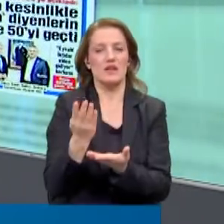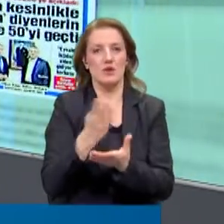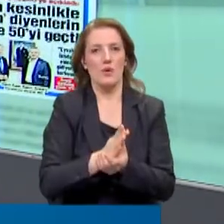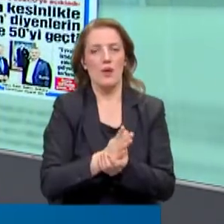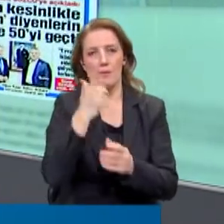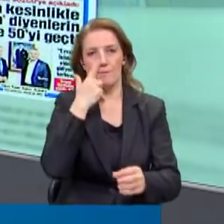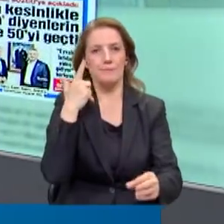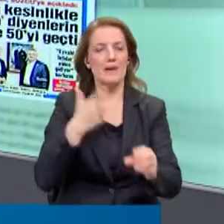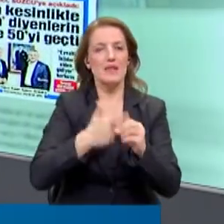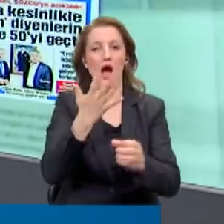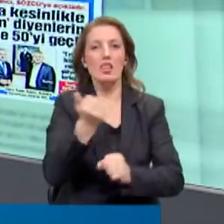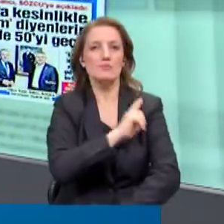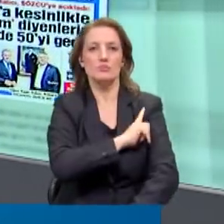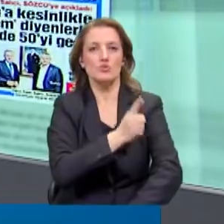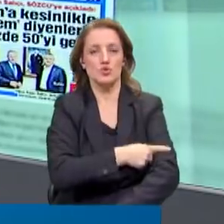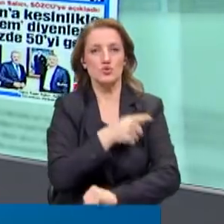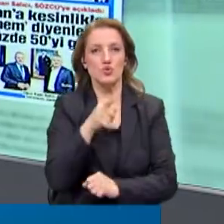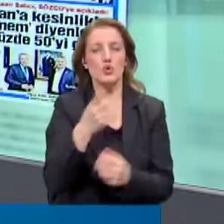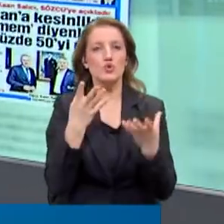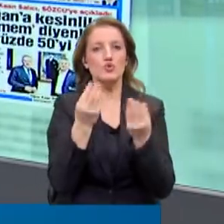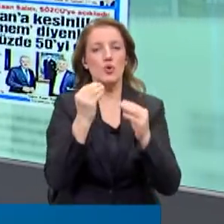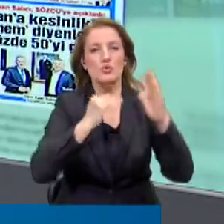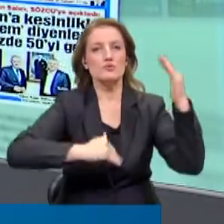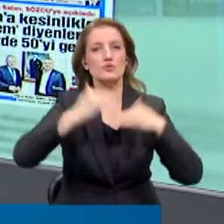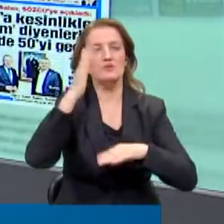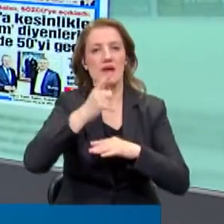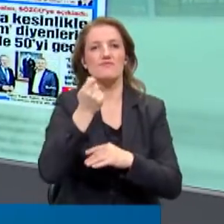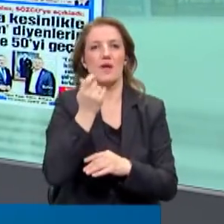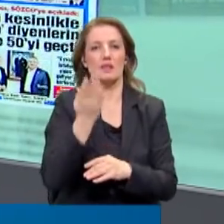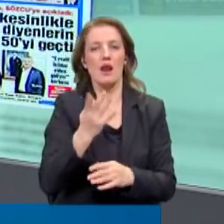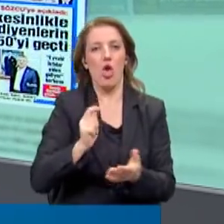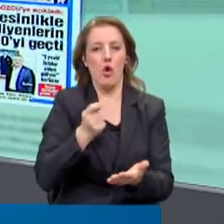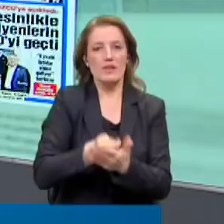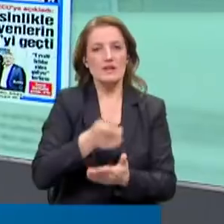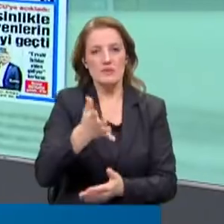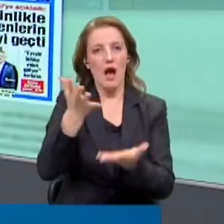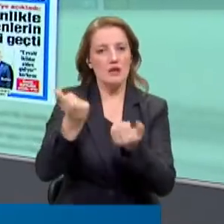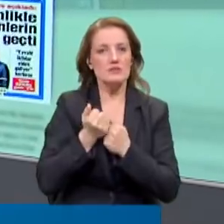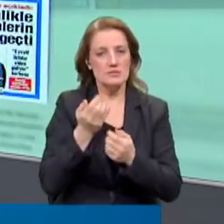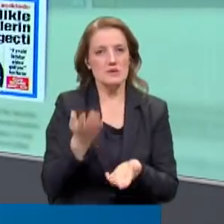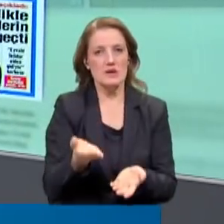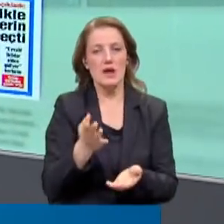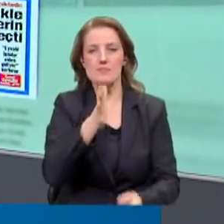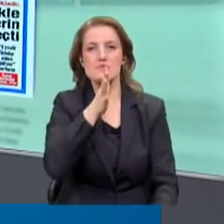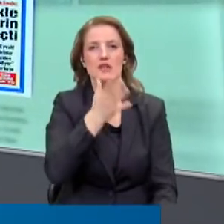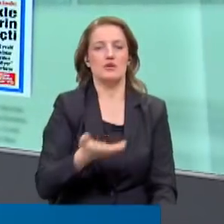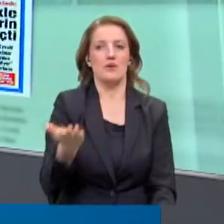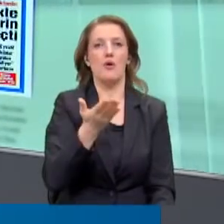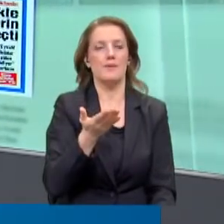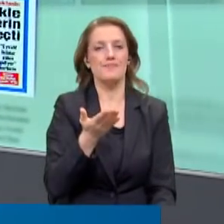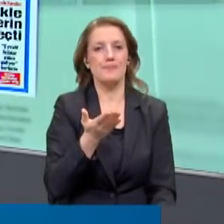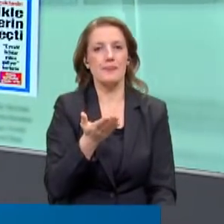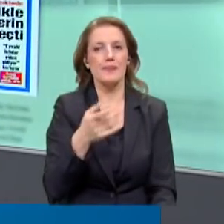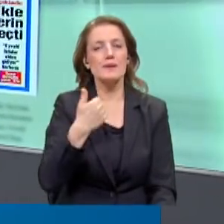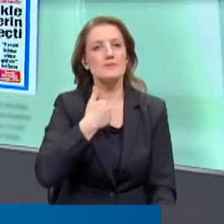akaryakıtı, hani alım gücü anlamında çok yüksek fiyatlardan ödediğimizi ve aldığımızı biliyor, yaşıyoruz.